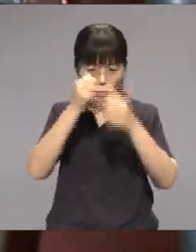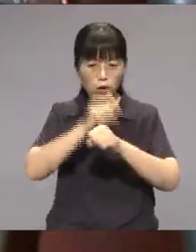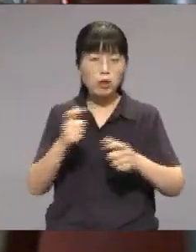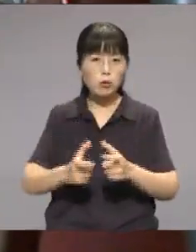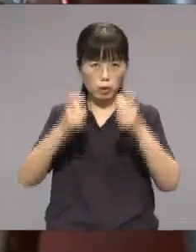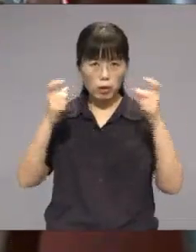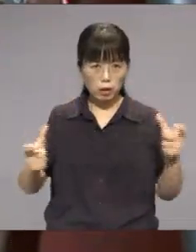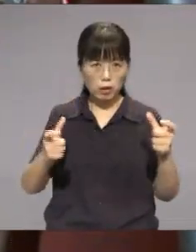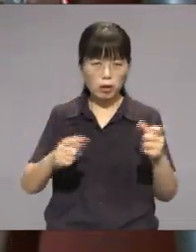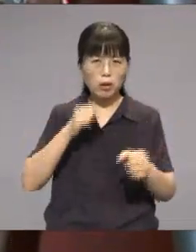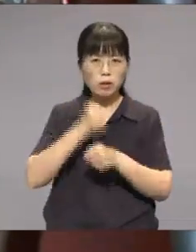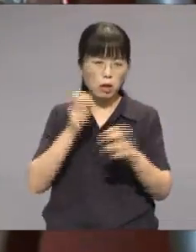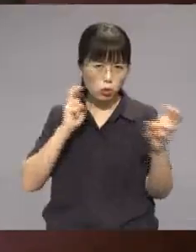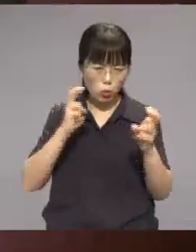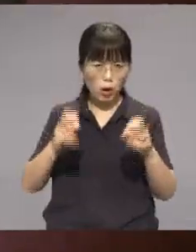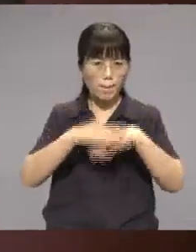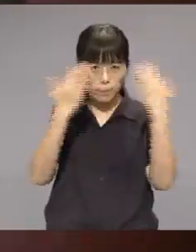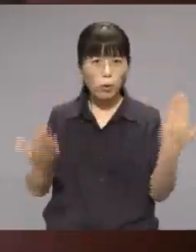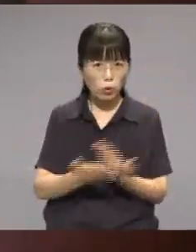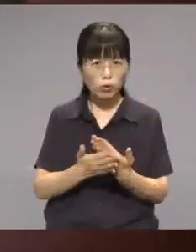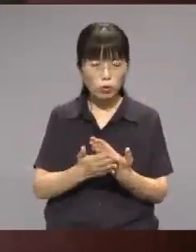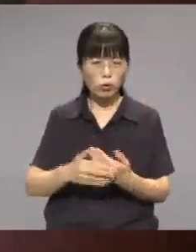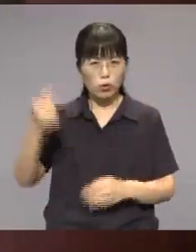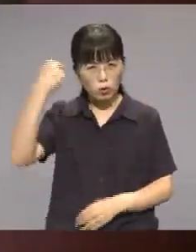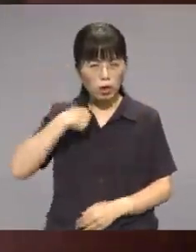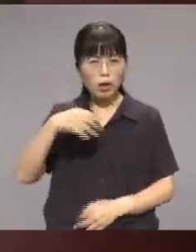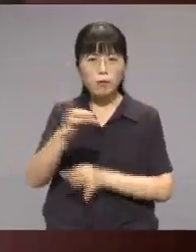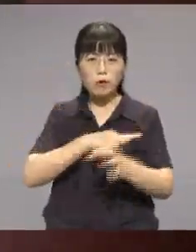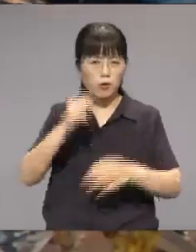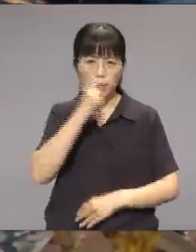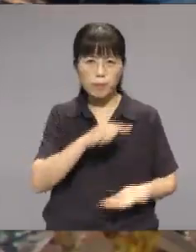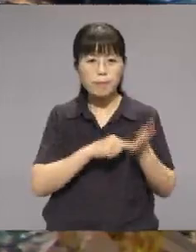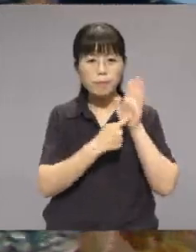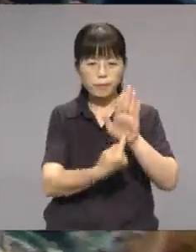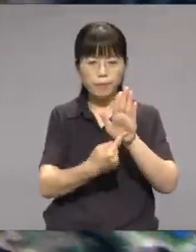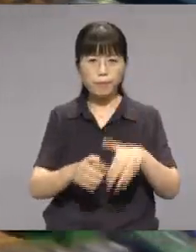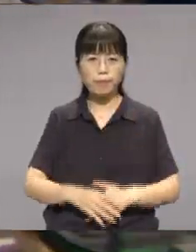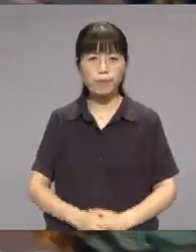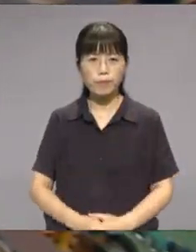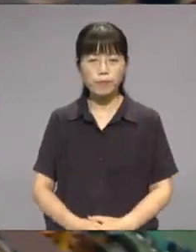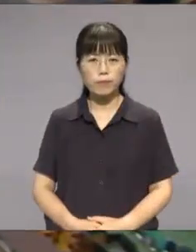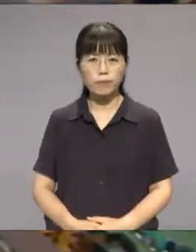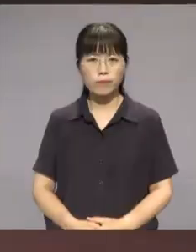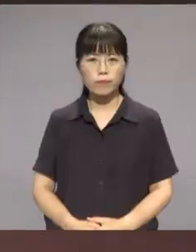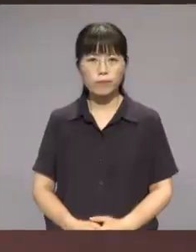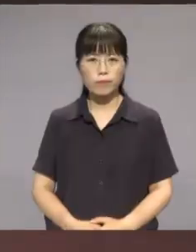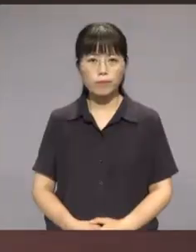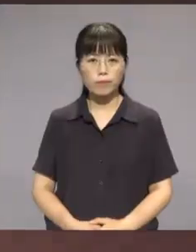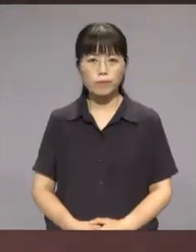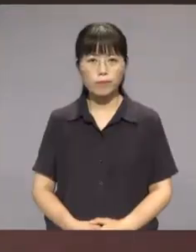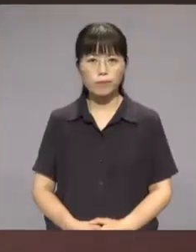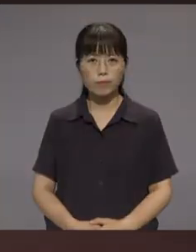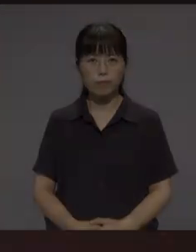확대되며 제조업과 비제조업 모두 체감 경기가 나빠졌다고 진단했습니다 OBS 뉴스